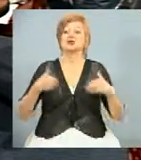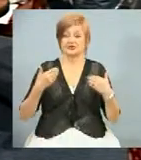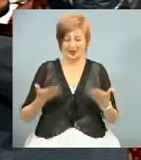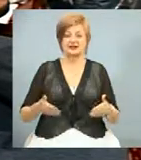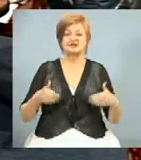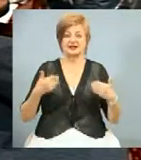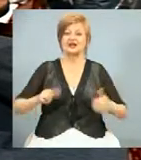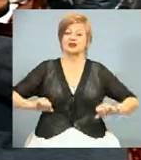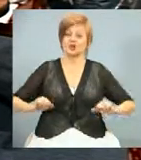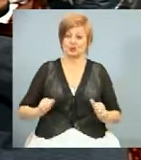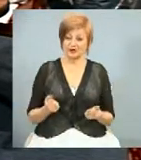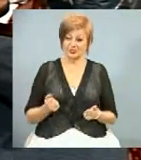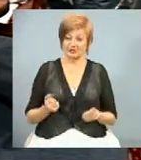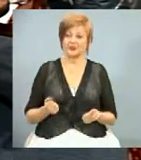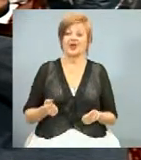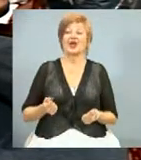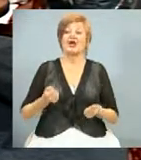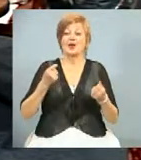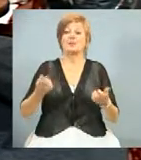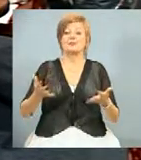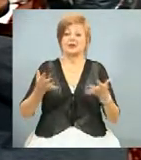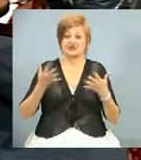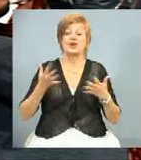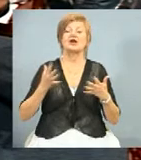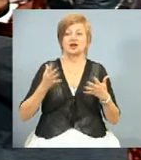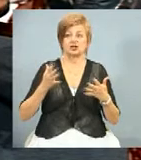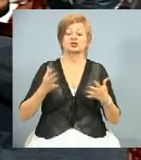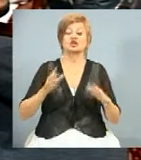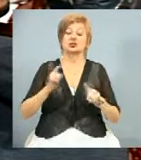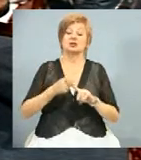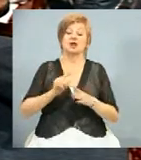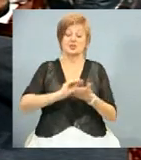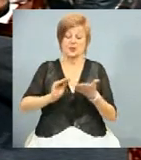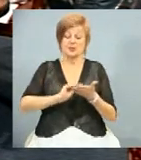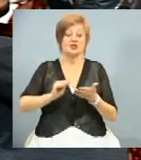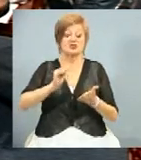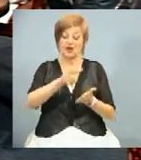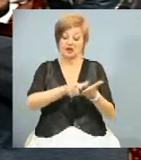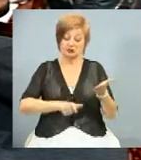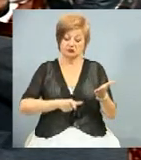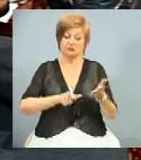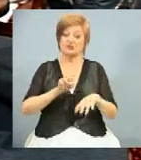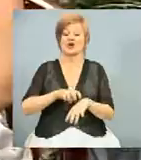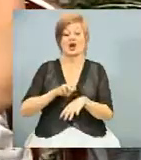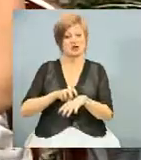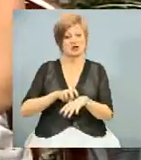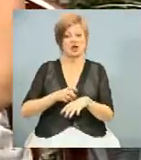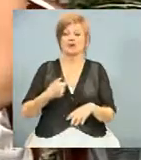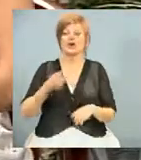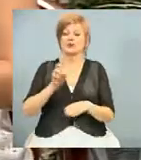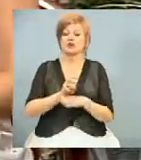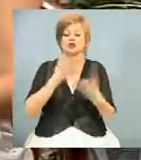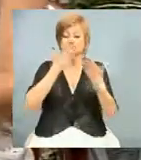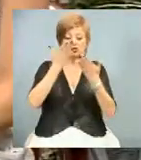Привіт-привіт, друзі! Привіт-привіт, друзі! Уявляєте, уявляєш, Микитко, виписали мені вчора рецепт у лікаря. Так я прийшла і читаю його,